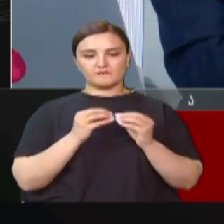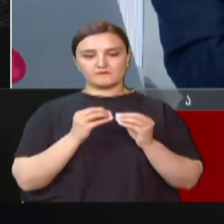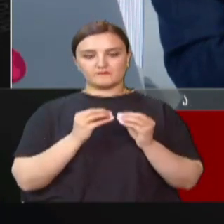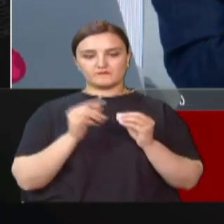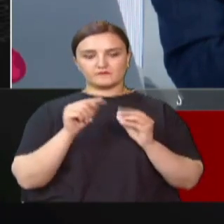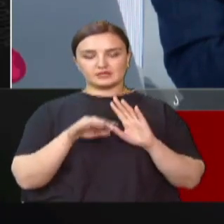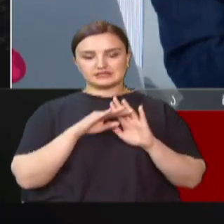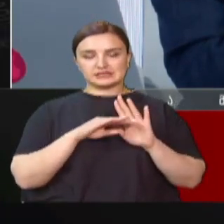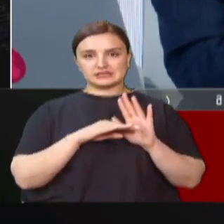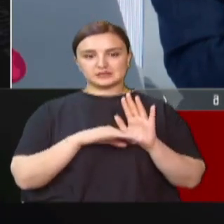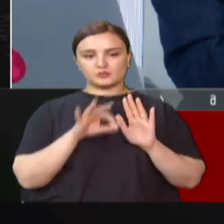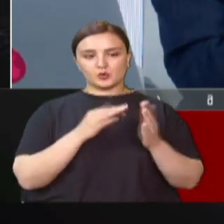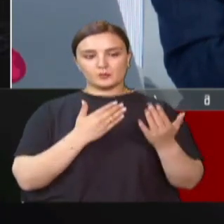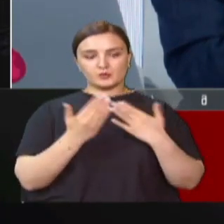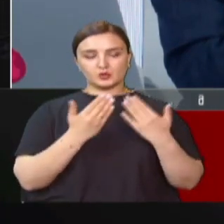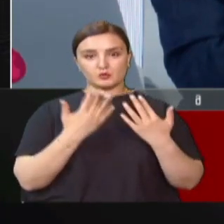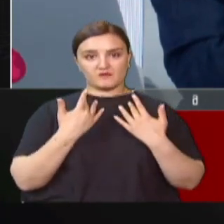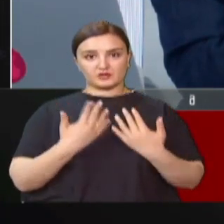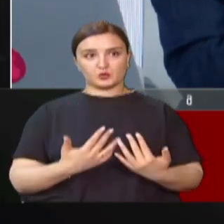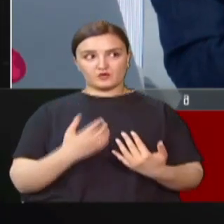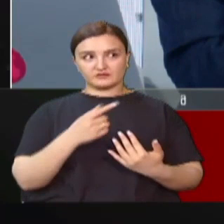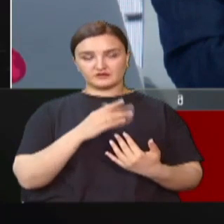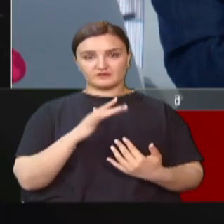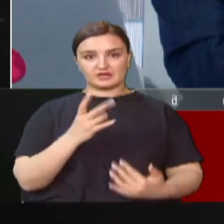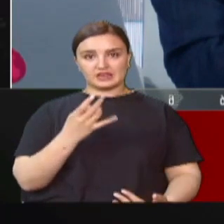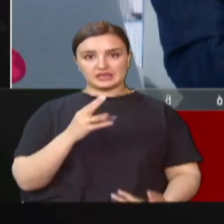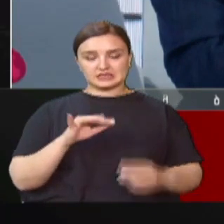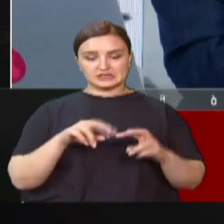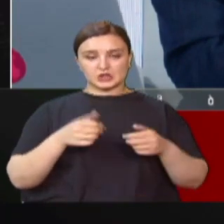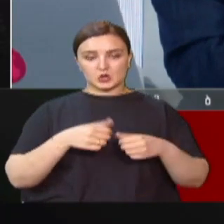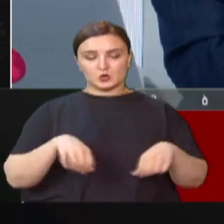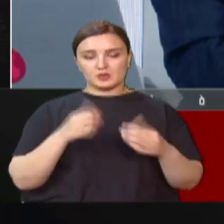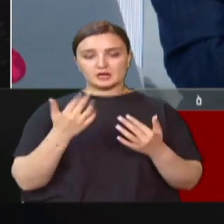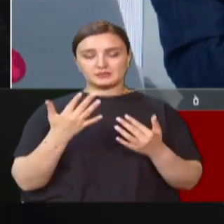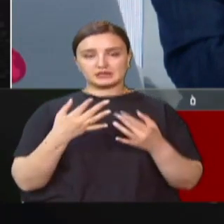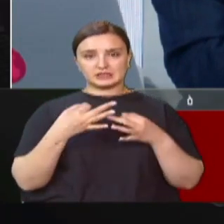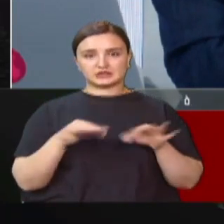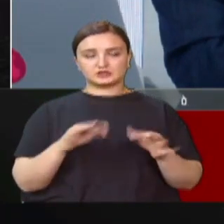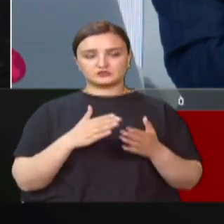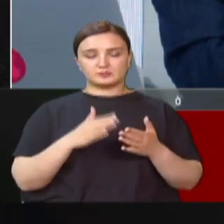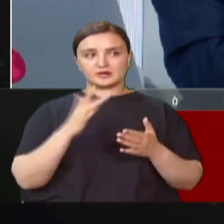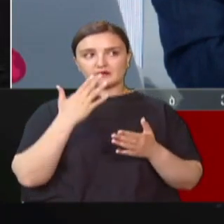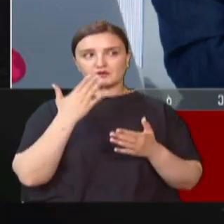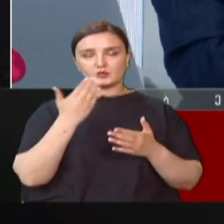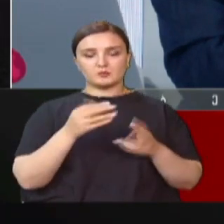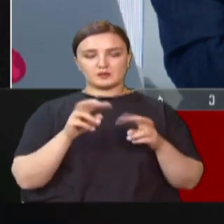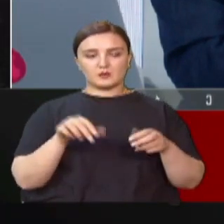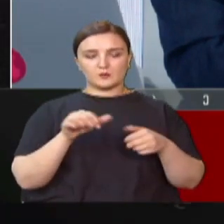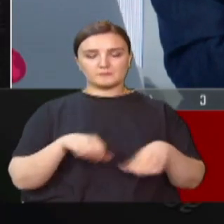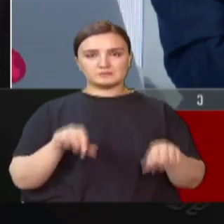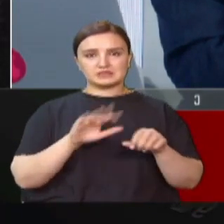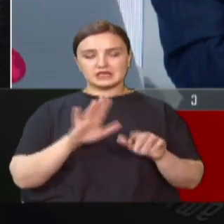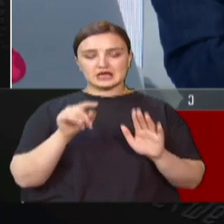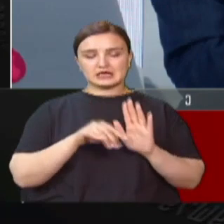სისტემურ მიდგომას აკითხობს ვენეციის კომისია. რამდენად მოსალოდნელი არის, რამდენად დასაშვები არის, რომ ევროკომისიამ არა